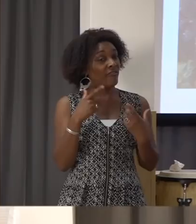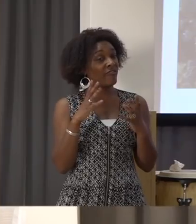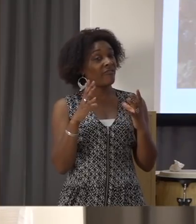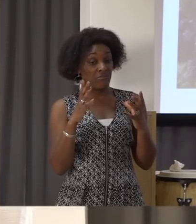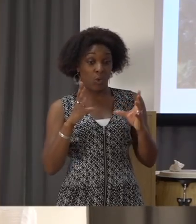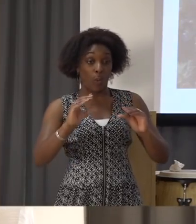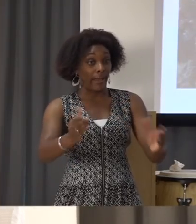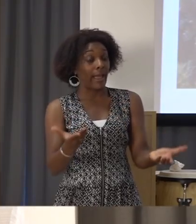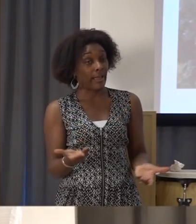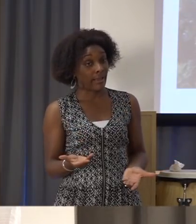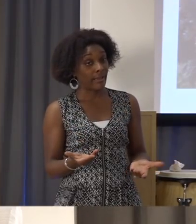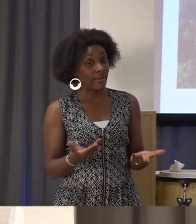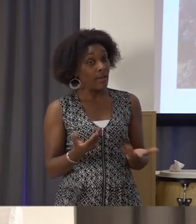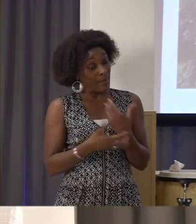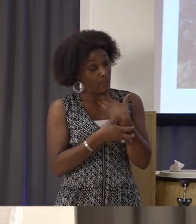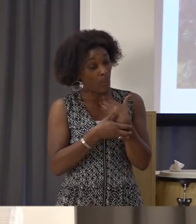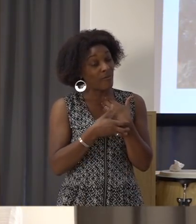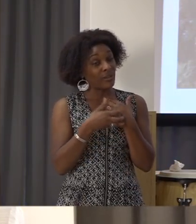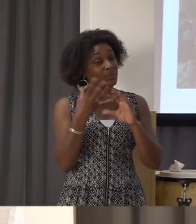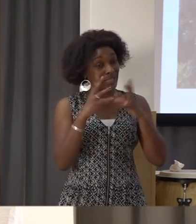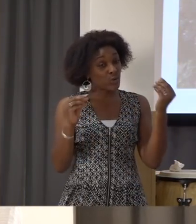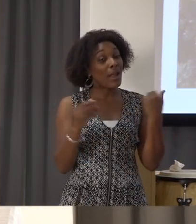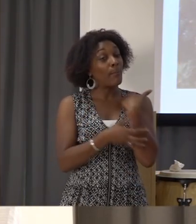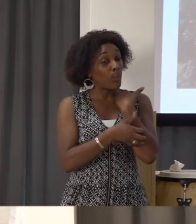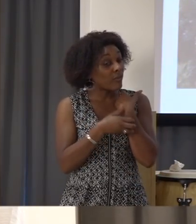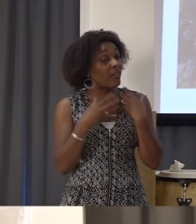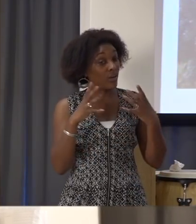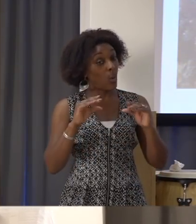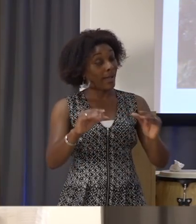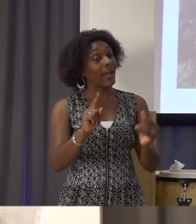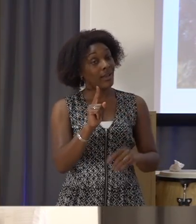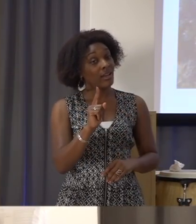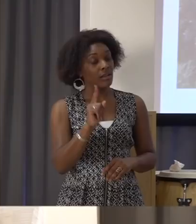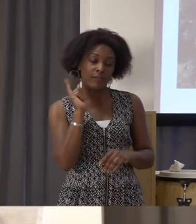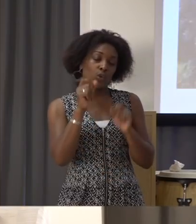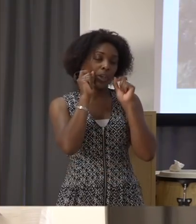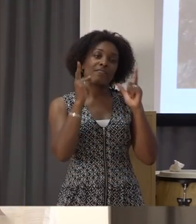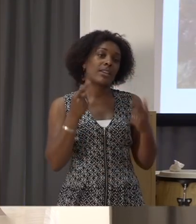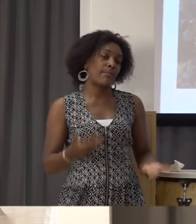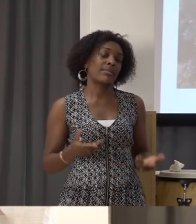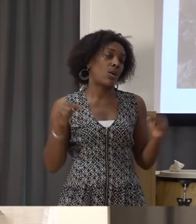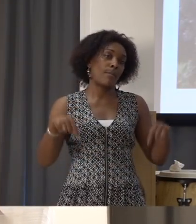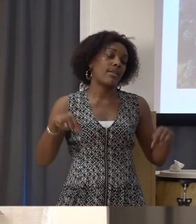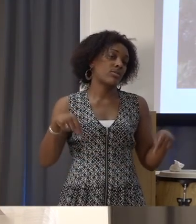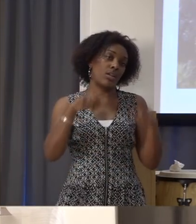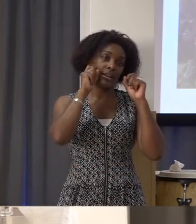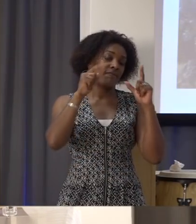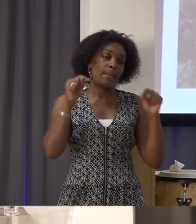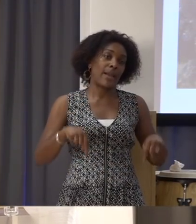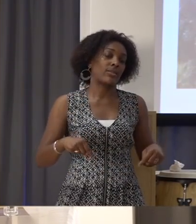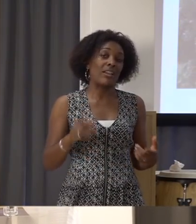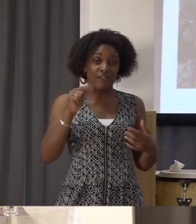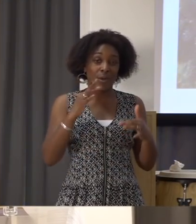pauvre sur le plan spirituel et aussi sur le plan physique, il faut te réveiller, il est temps. Hein? L'Église